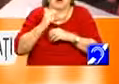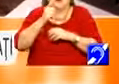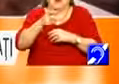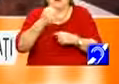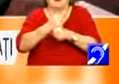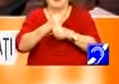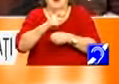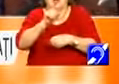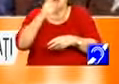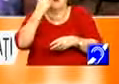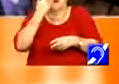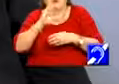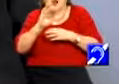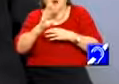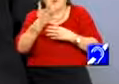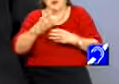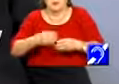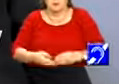copiilor.